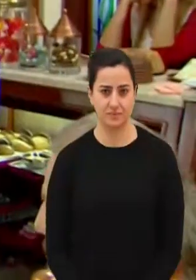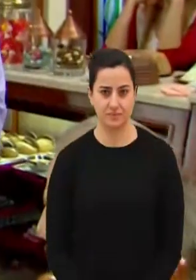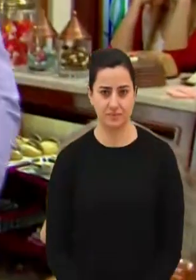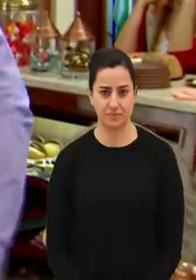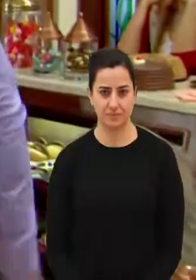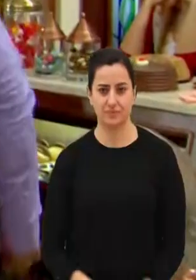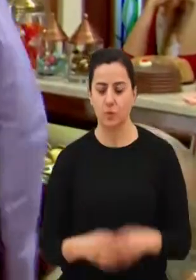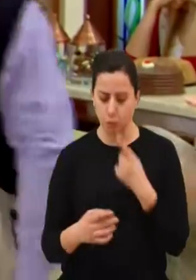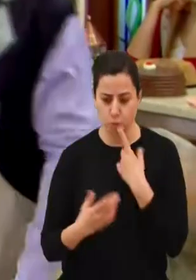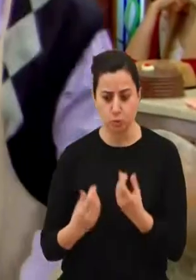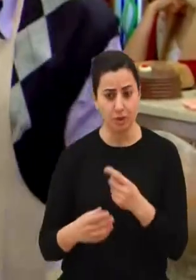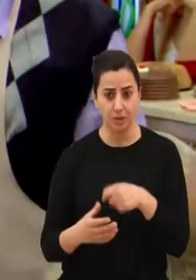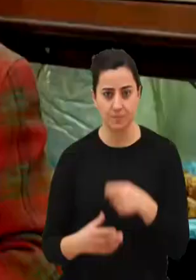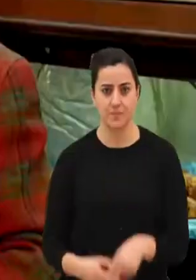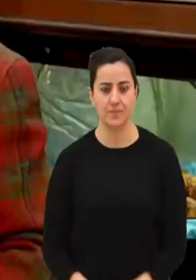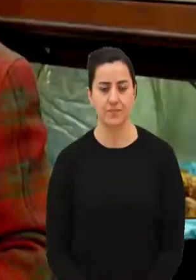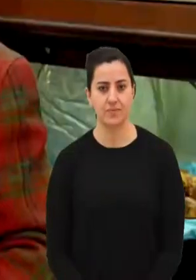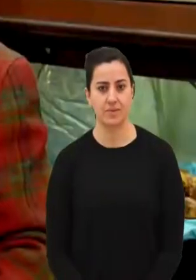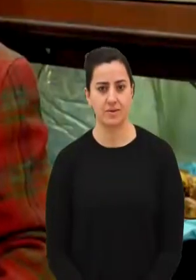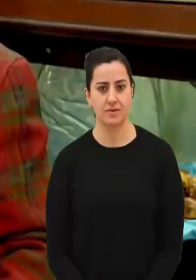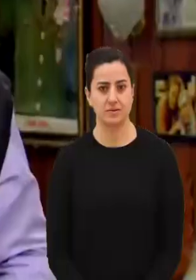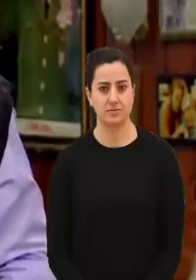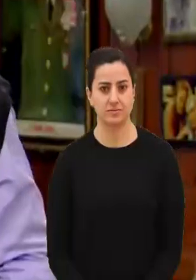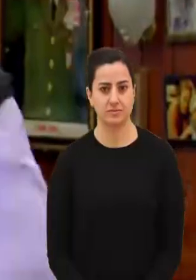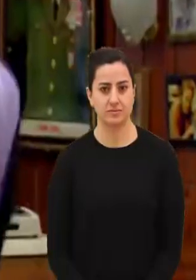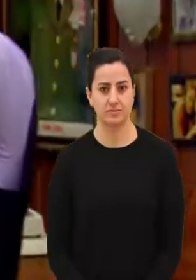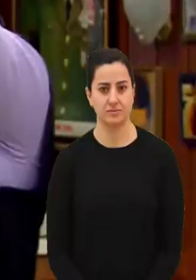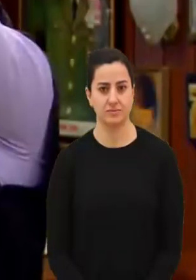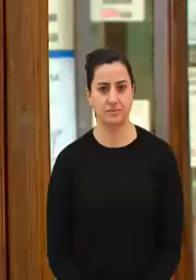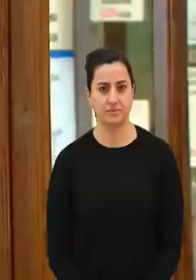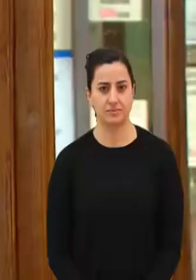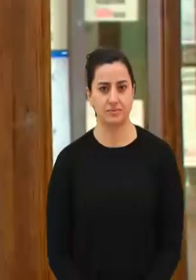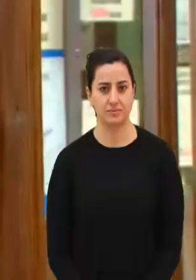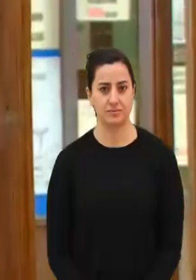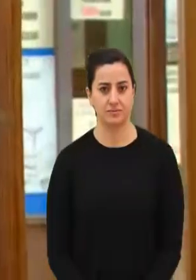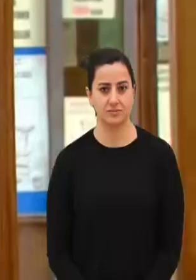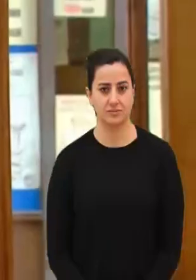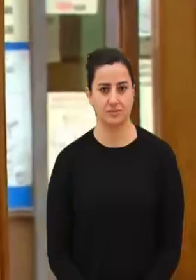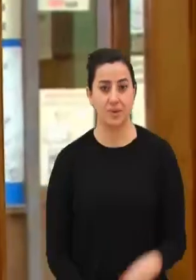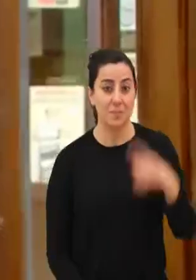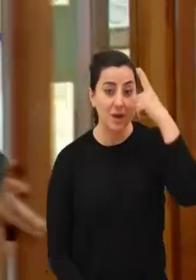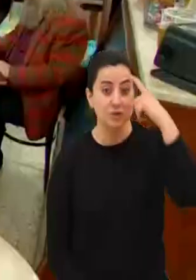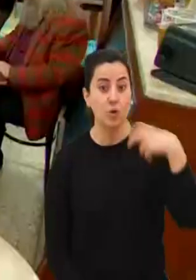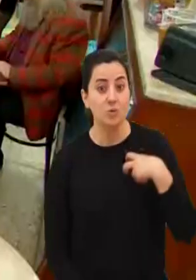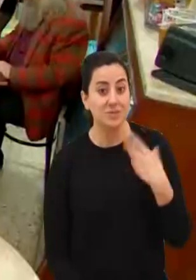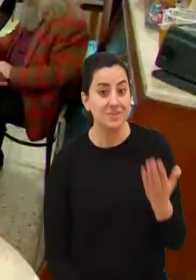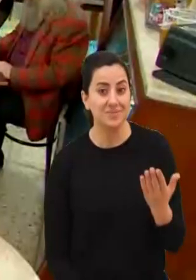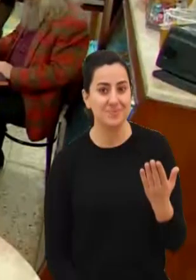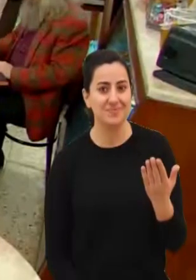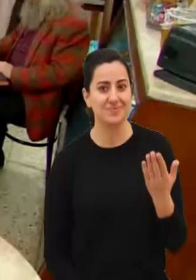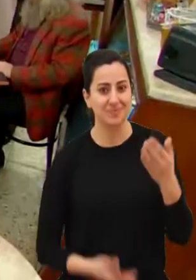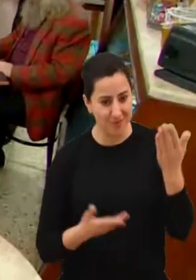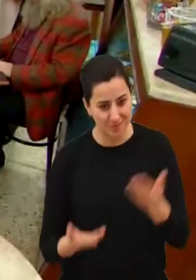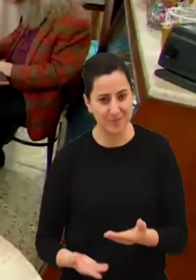hayır. Acayip güzel. Ye ye. Kum seni! Baş komiserim. Acayip.